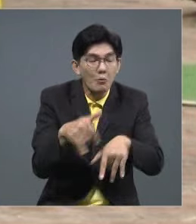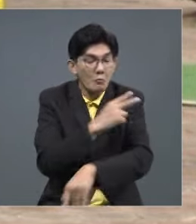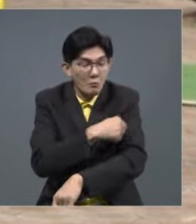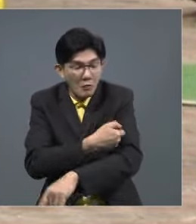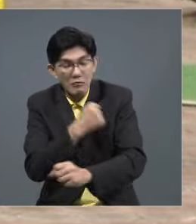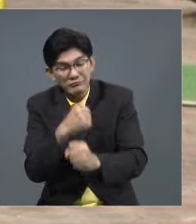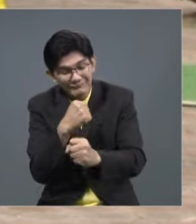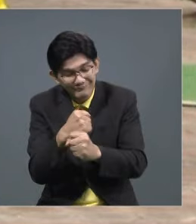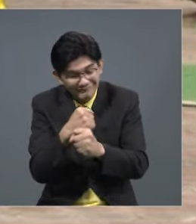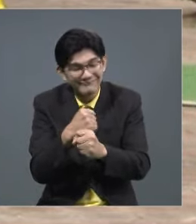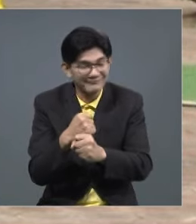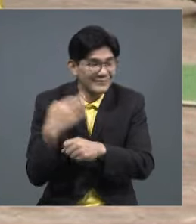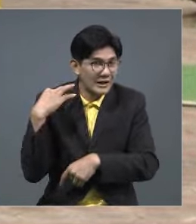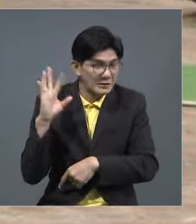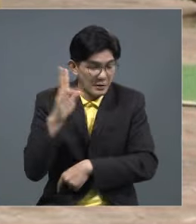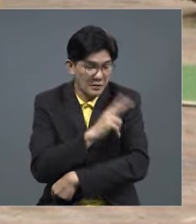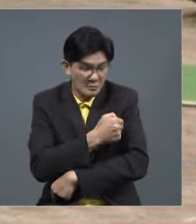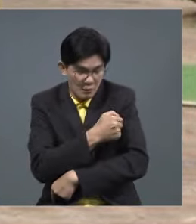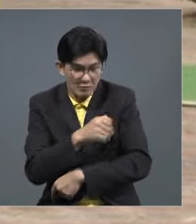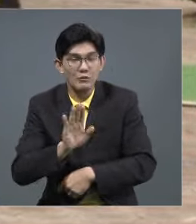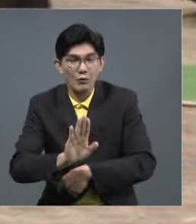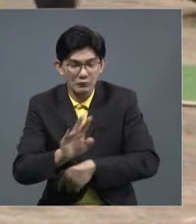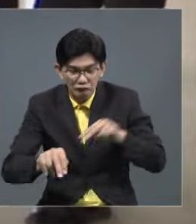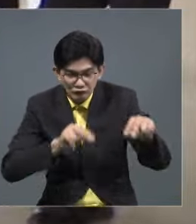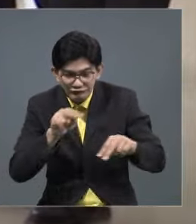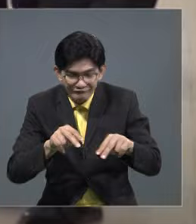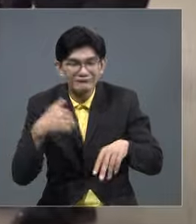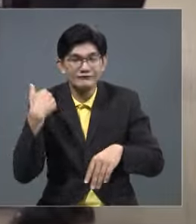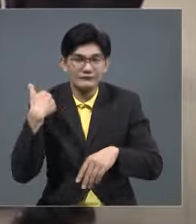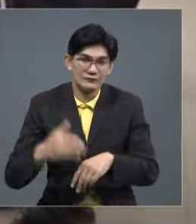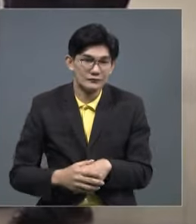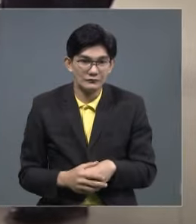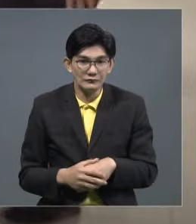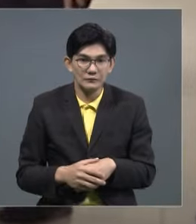ที่ปฏิบัติงานในพื้นที่จังหวัดสระแก้วด้วยค่ะ